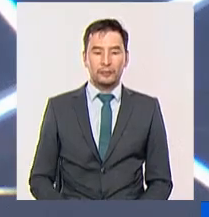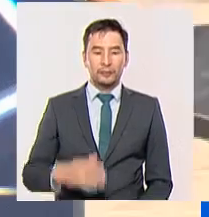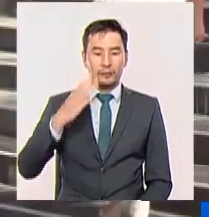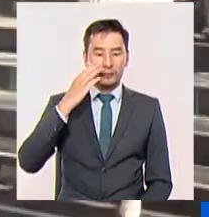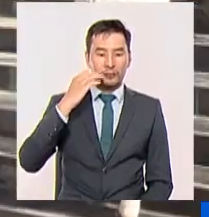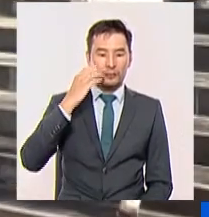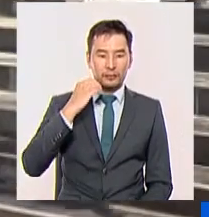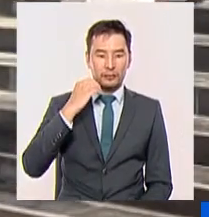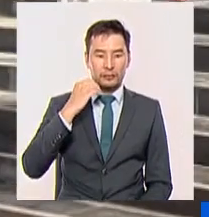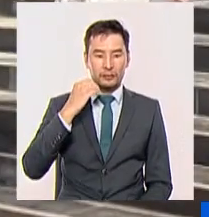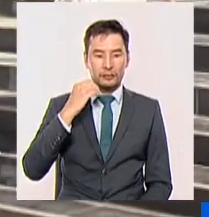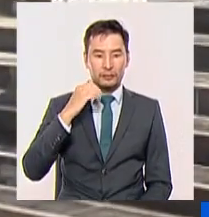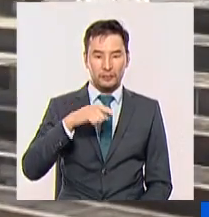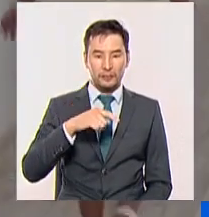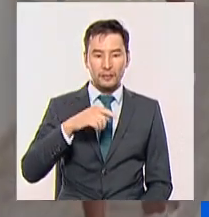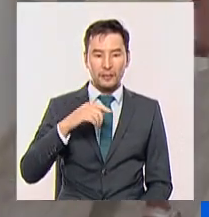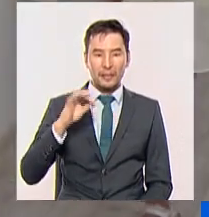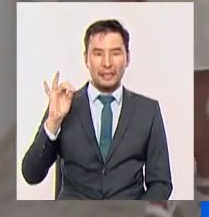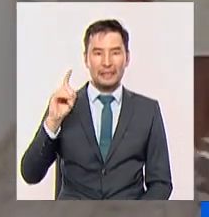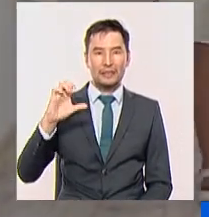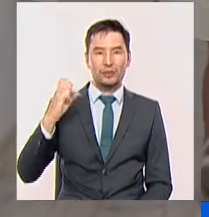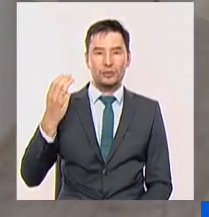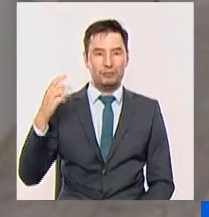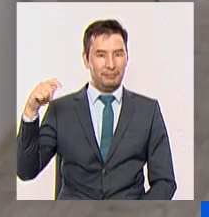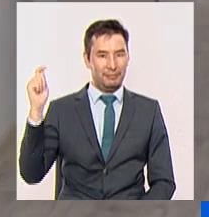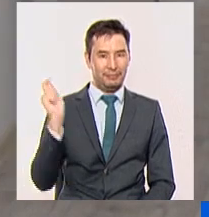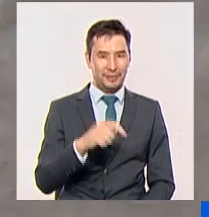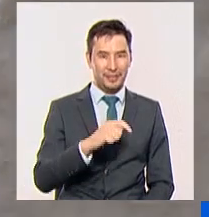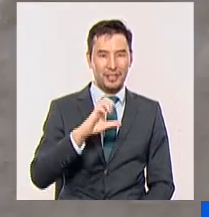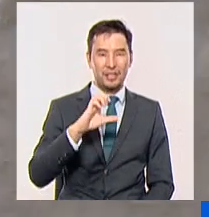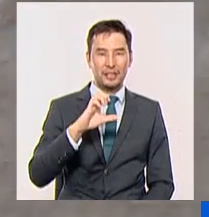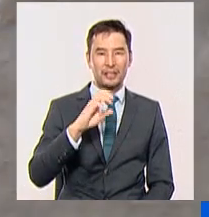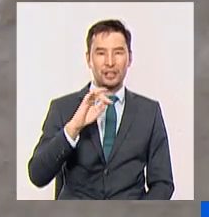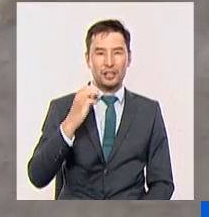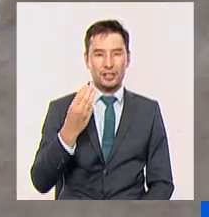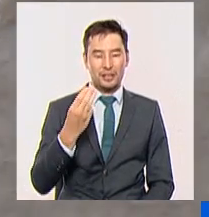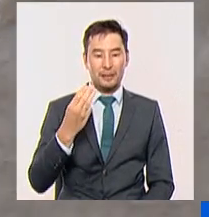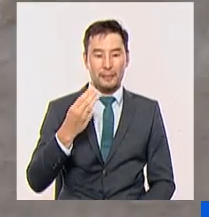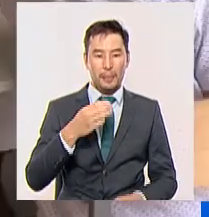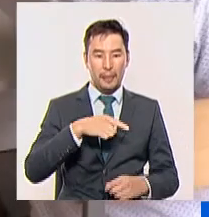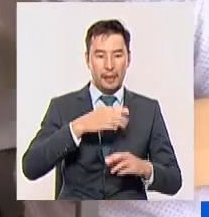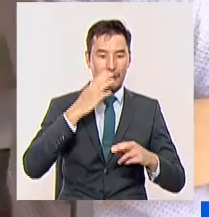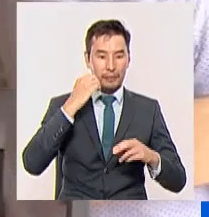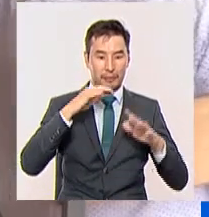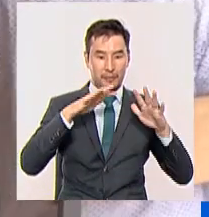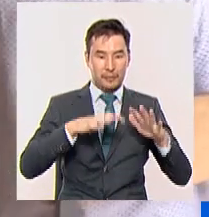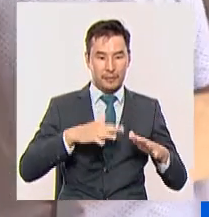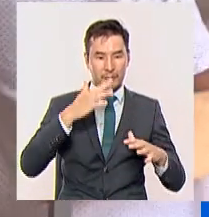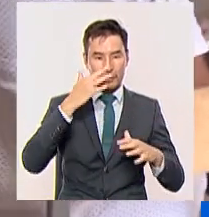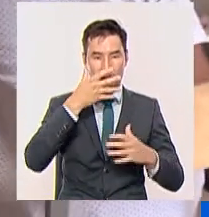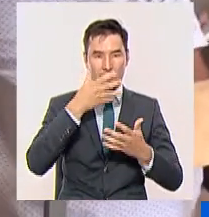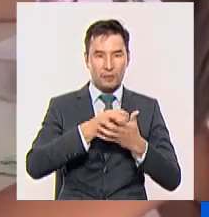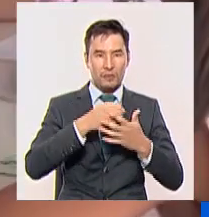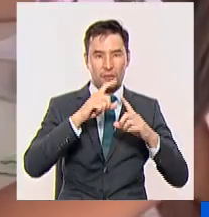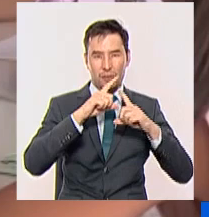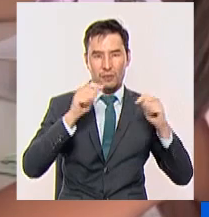Алматыдан Сарағашқа келіп, зияткерлік мектеп ашқан Айгүл Керейбаева өзіне тиесілі оқу ордасын өзгелер заңды белшесінен басып тартып